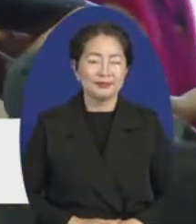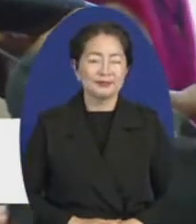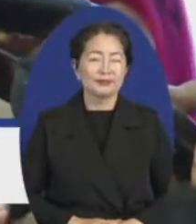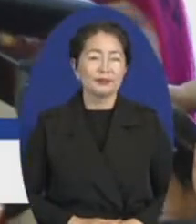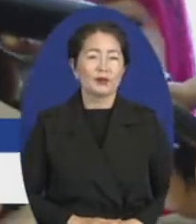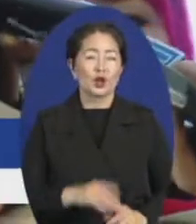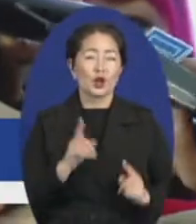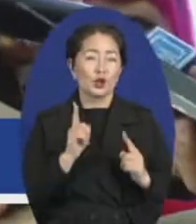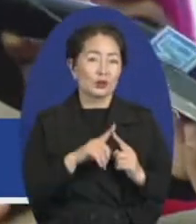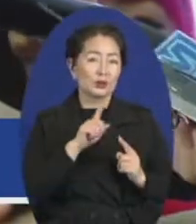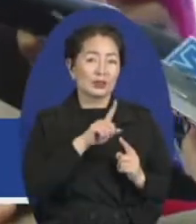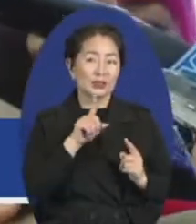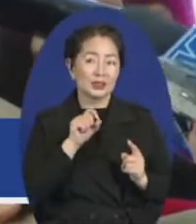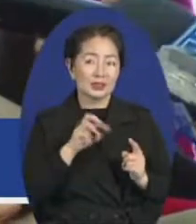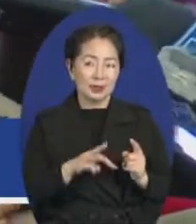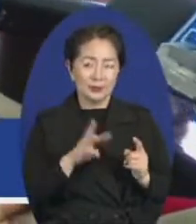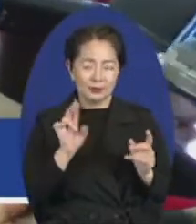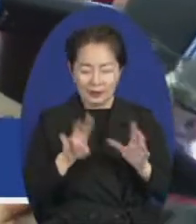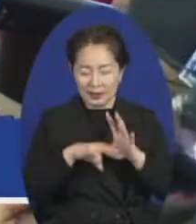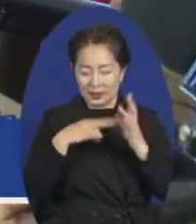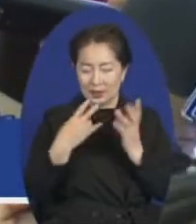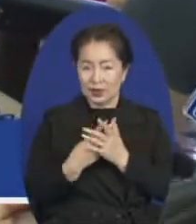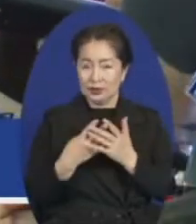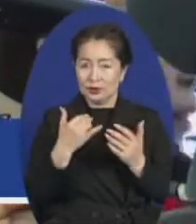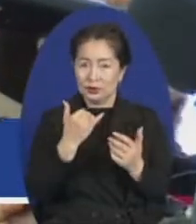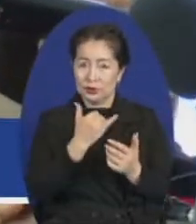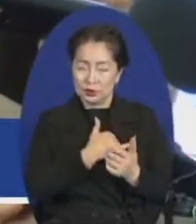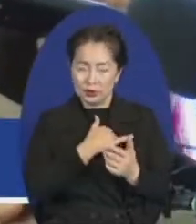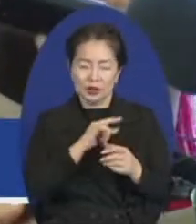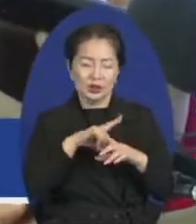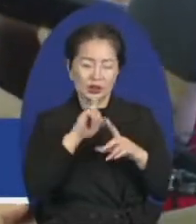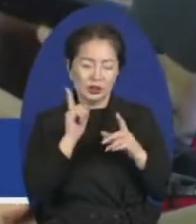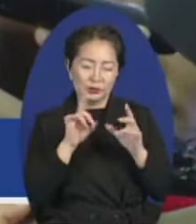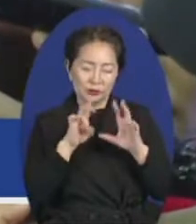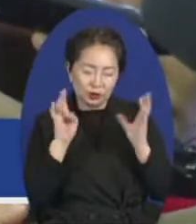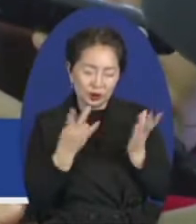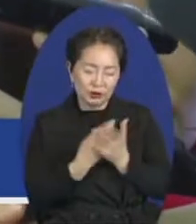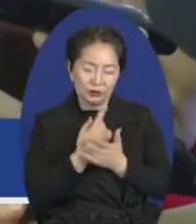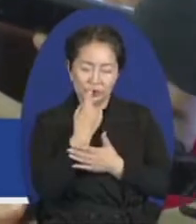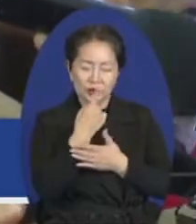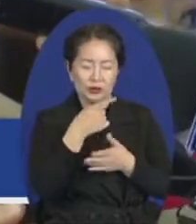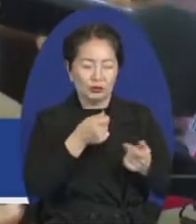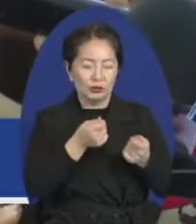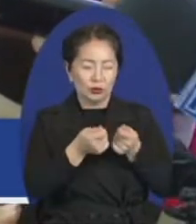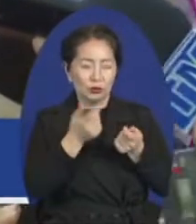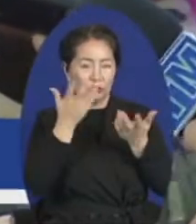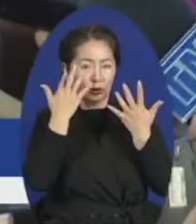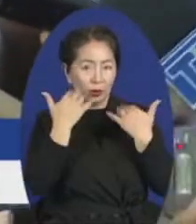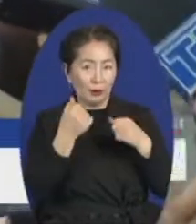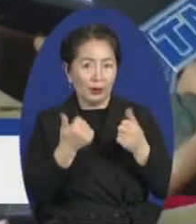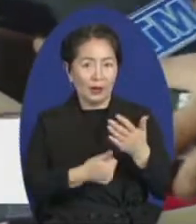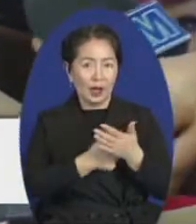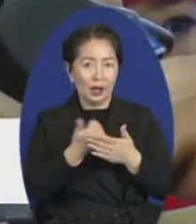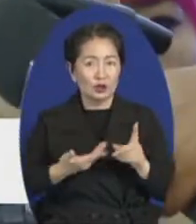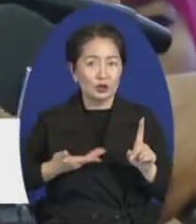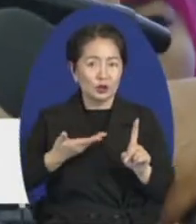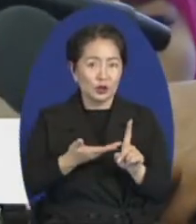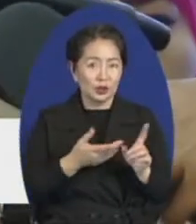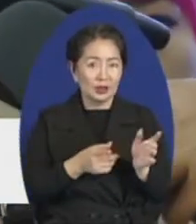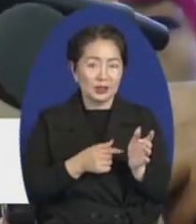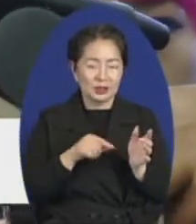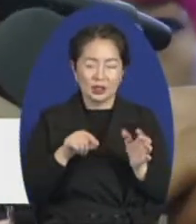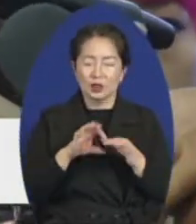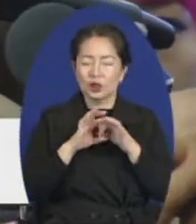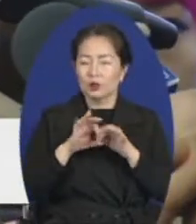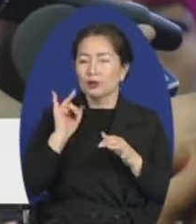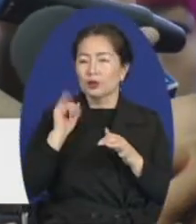Төмөр замуудыг нэгдсэн удирдлага, нэгдсэн зохицуулалт, нэгдсэн одоо удирдлагаар хангах зохион байгуулалтаар хангах юм шиг шаардлага бол байна. А энэ хүрээнд бол